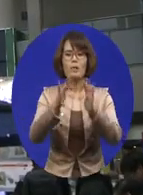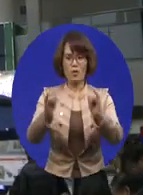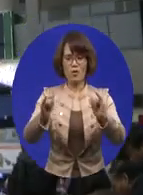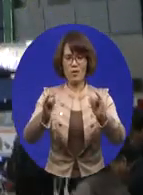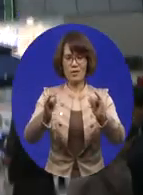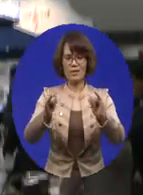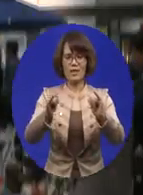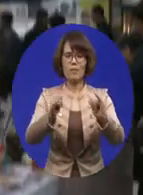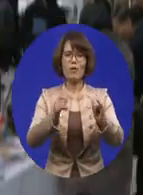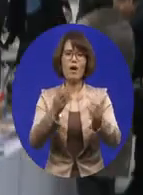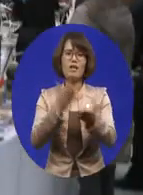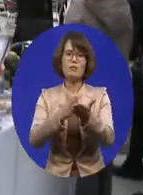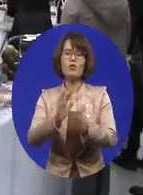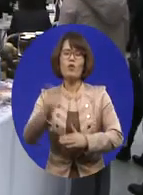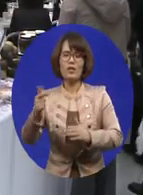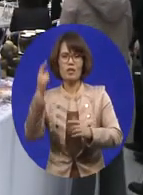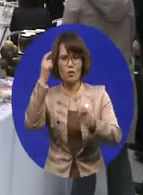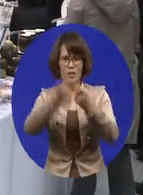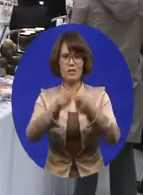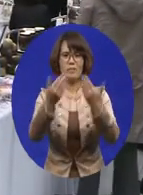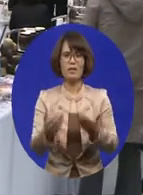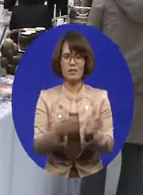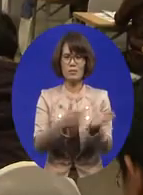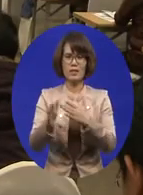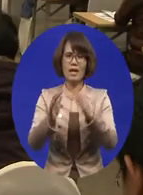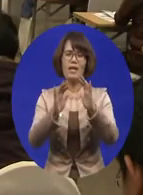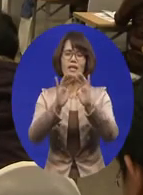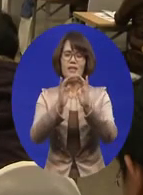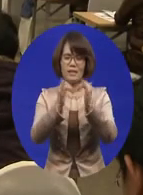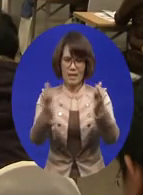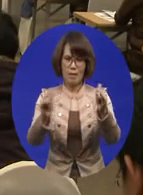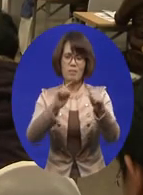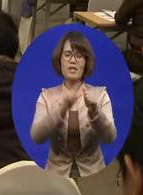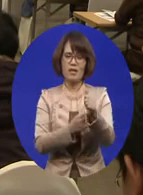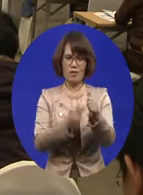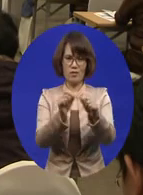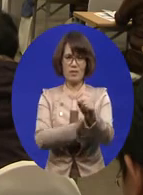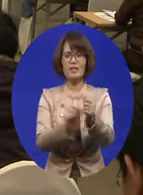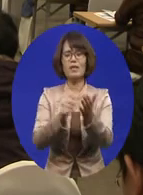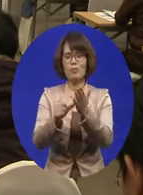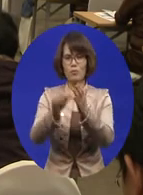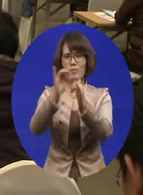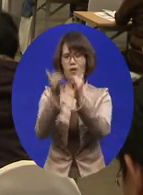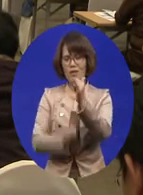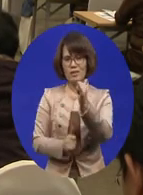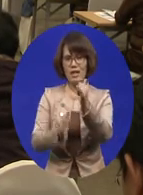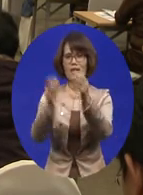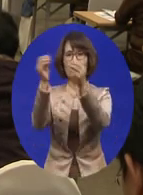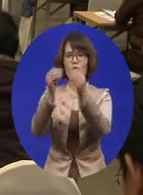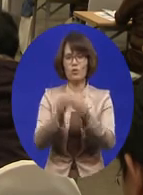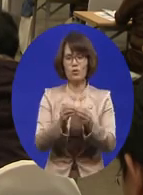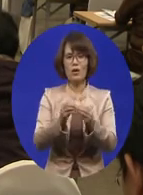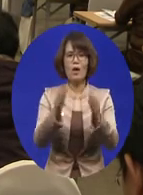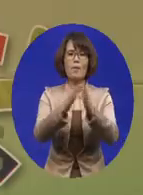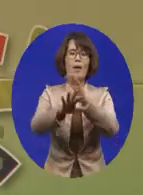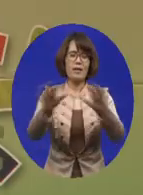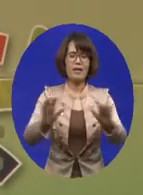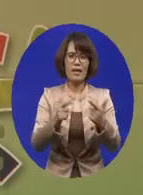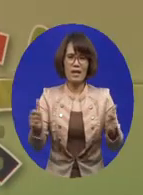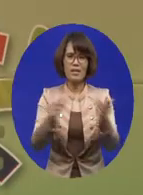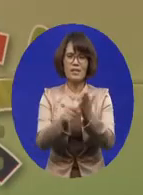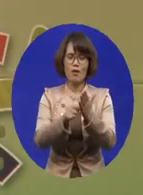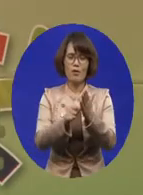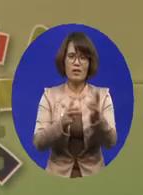명의 참석자들과 언론의 주목을 받았습니다. 사람, 자연, 특산품, 역사, 전통 등 각